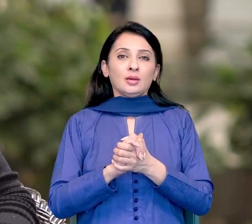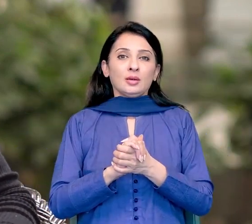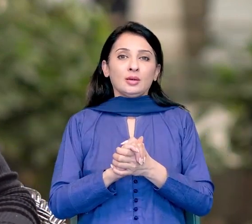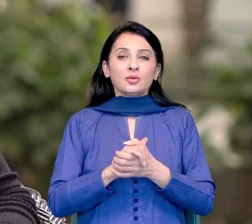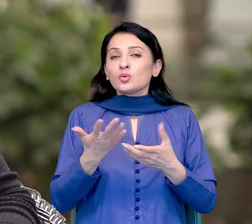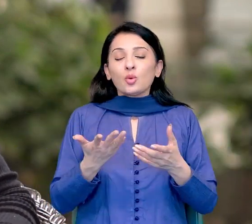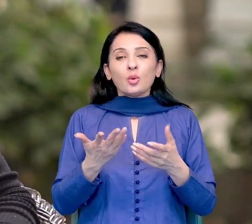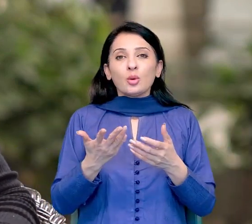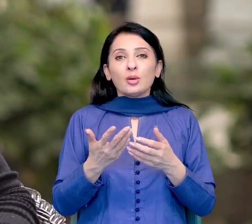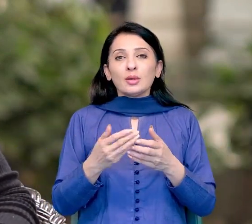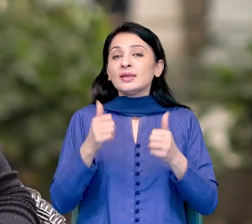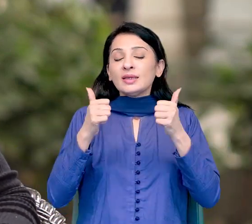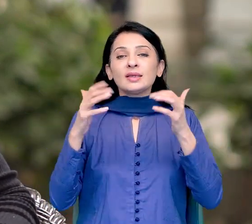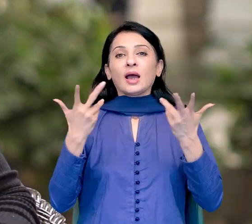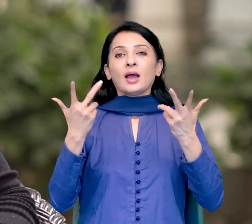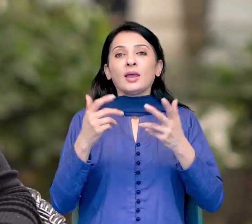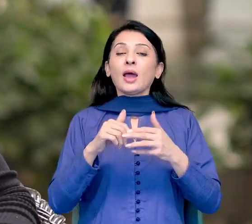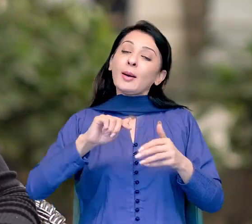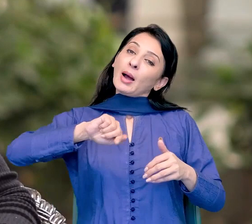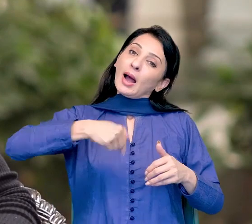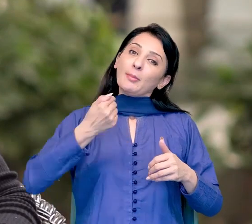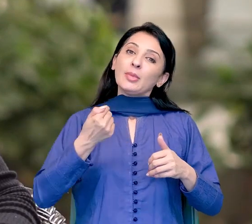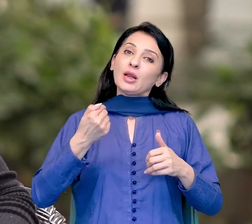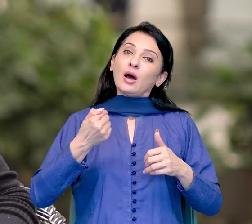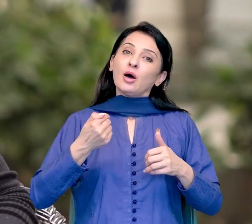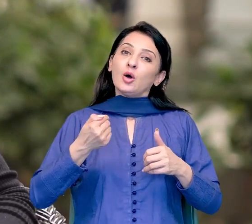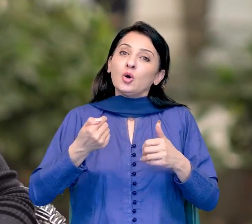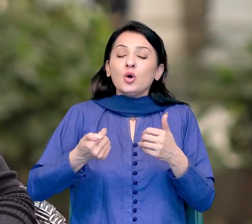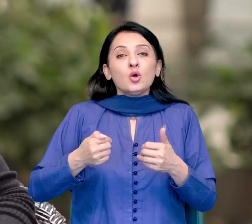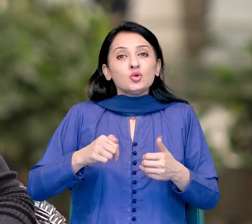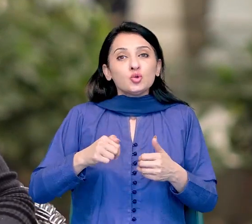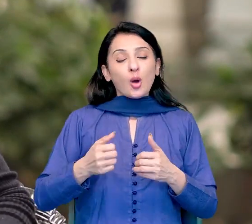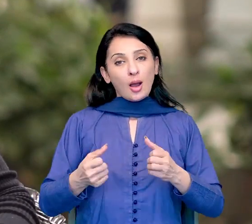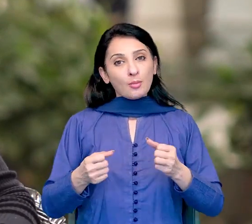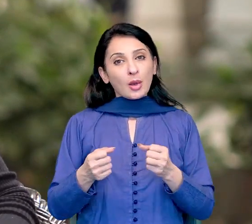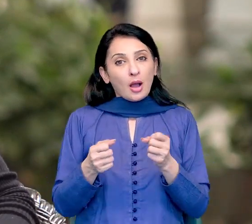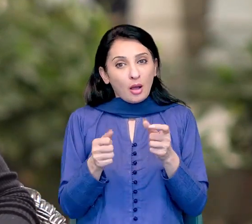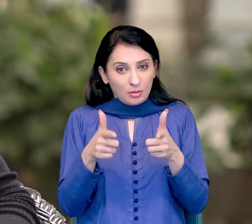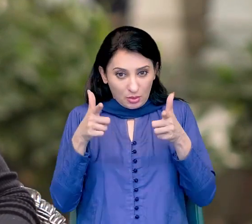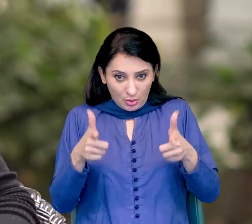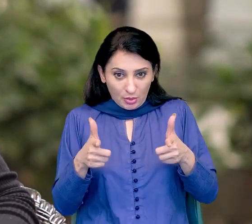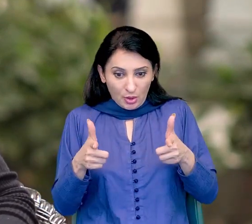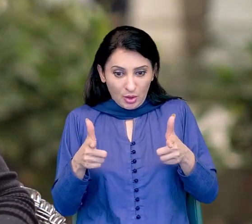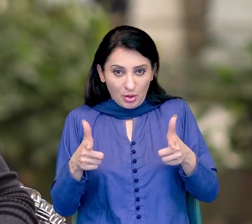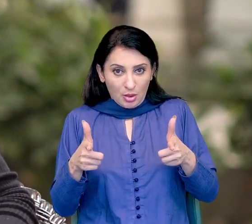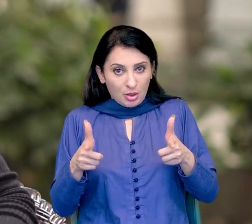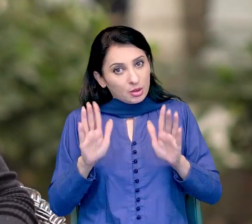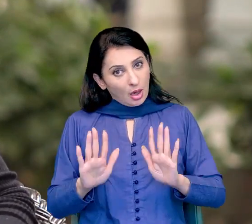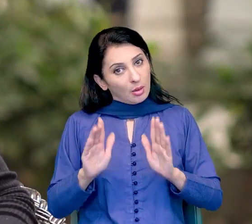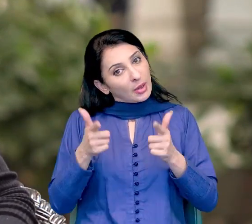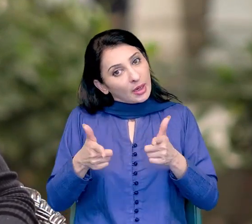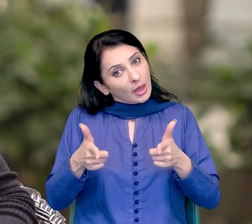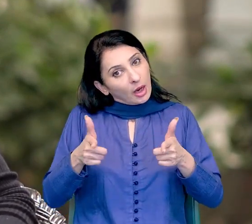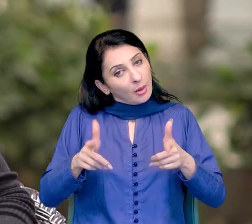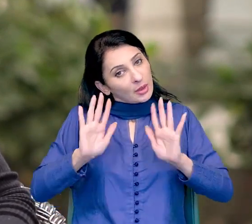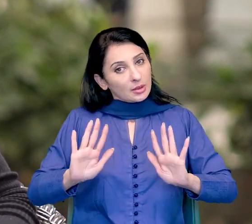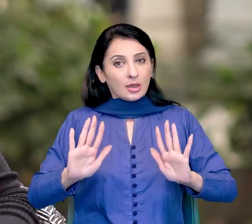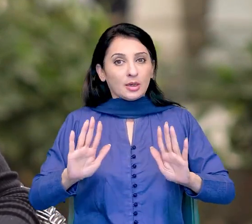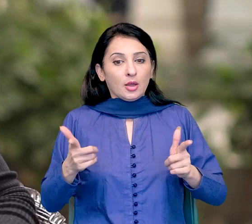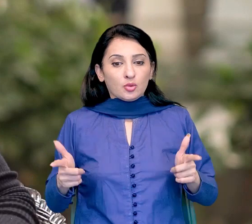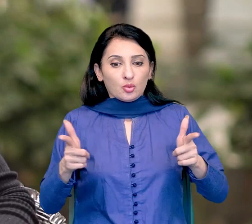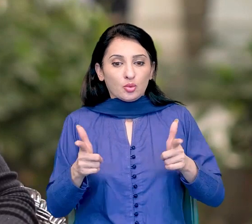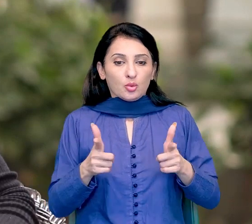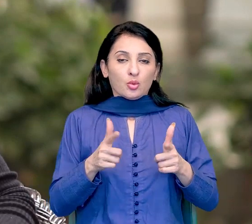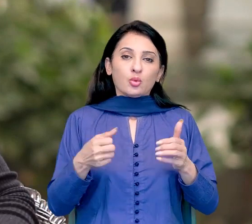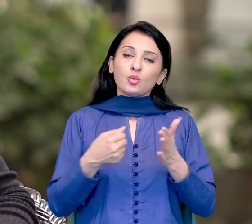اس سے بہتر ہے آپ وہ 10 پاؤنڈ لوز نہ کریں, آپ اوریجنل اپنے اس پہ رہیں, یو ول بی بیٹر. کریش ڈائٹنگ کر کے آپ جو ری